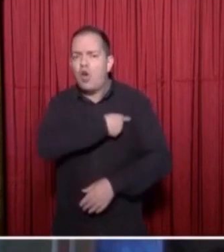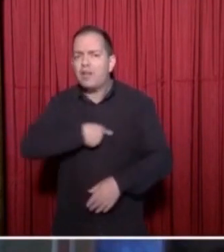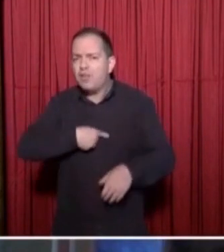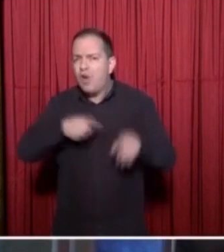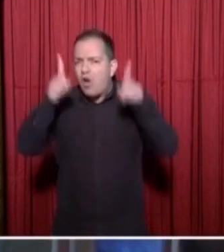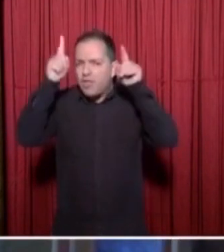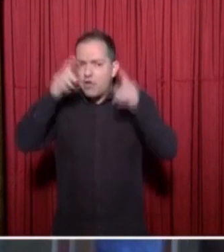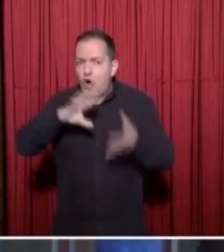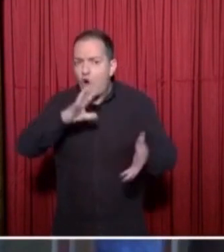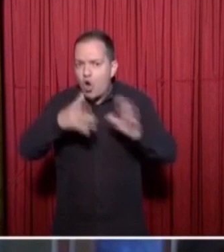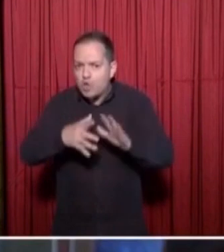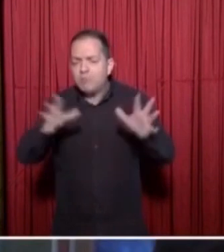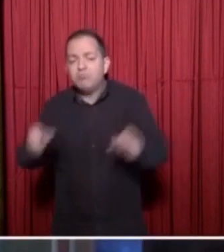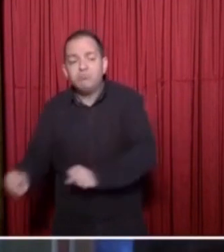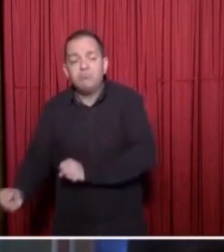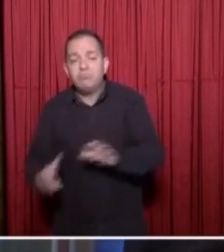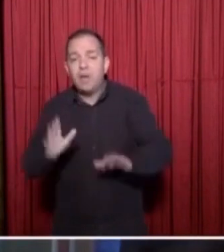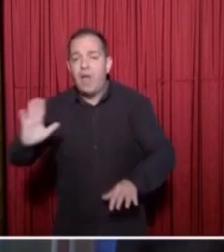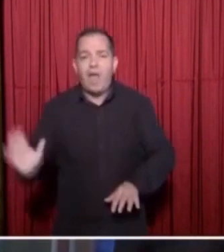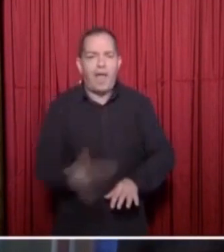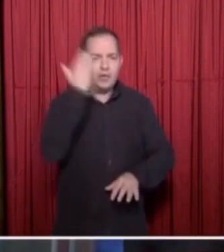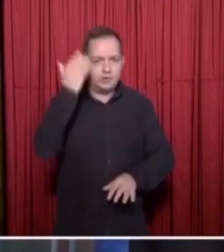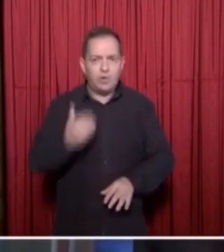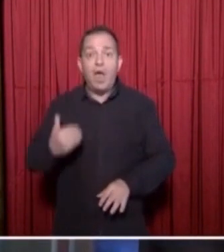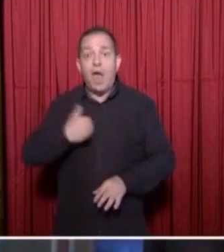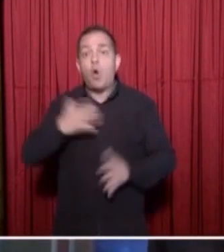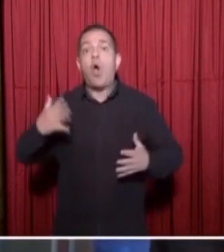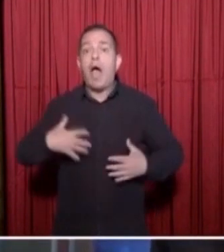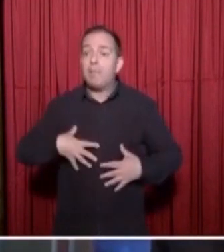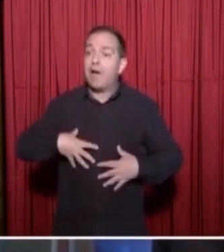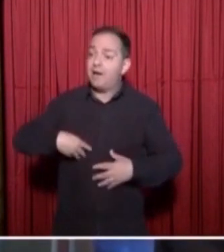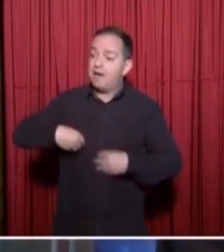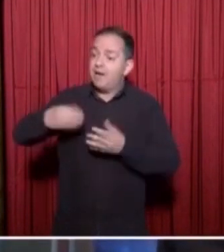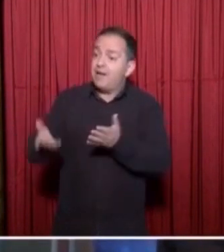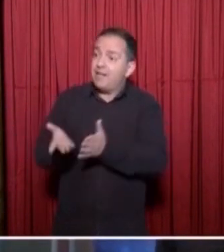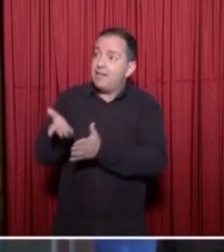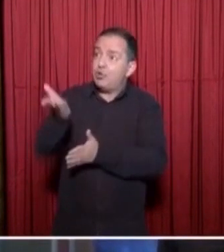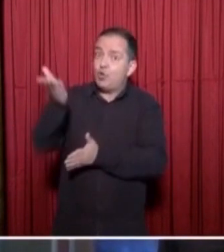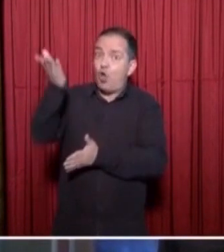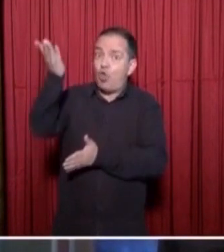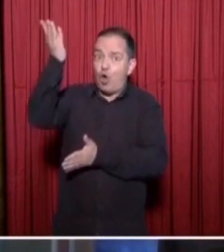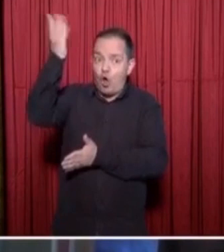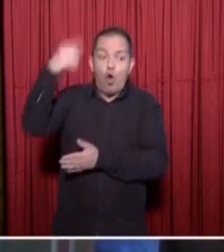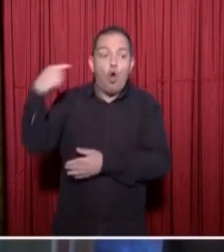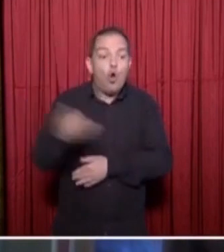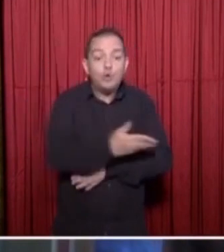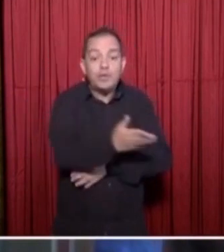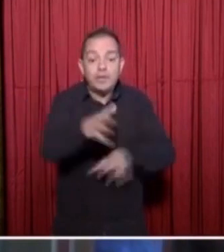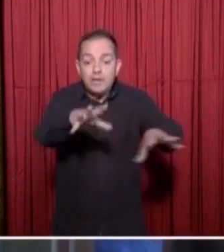του κόσμου τούτου εκβληθήσετε έξω, καγώ εάν υψωθώ εκ της γης,